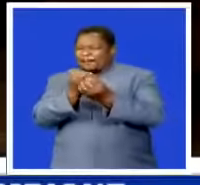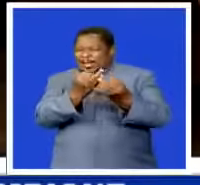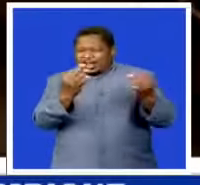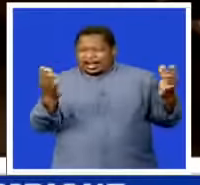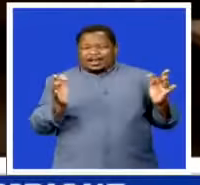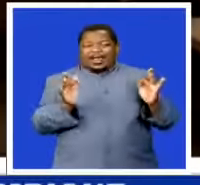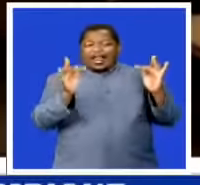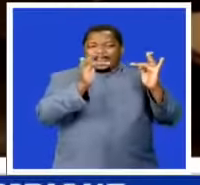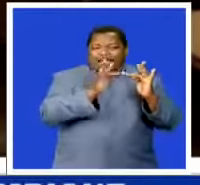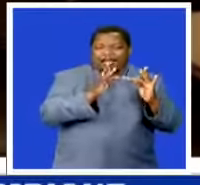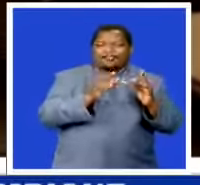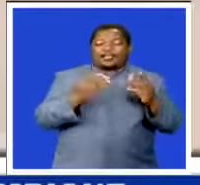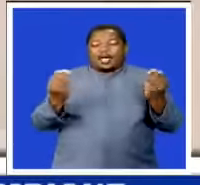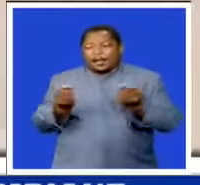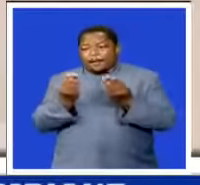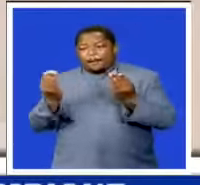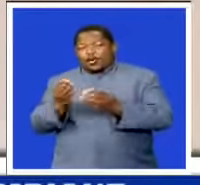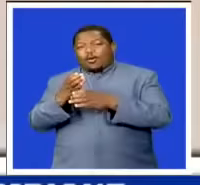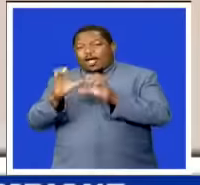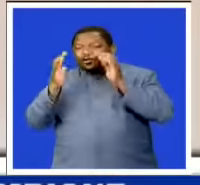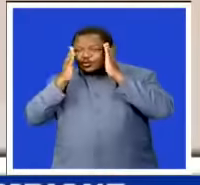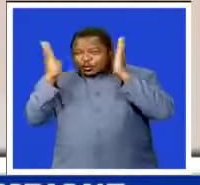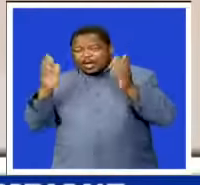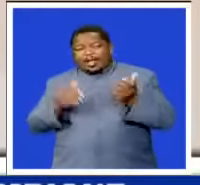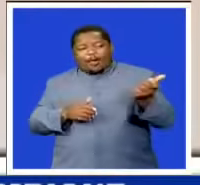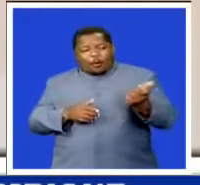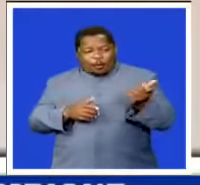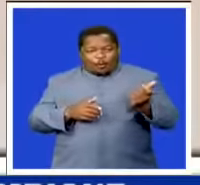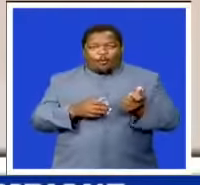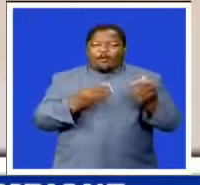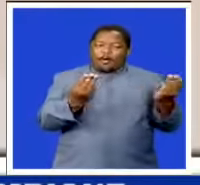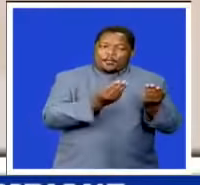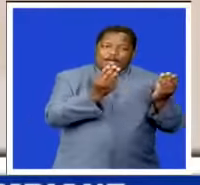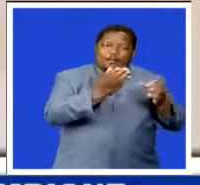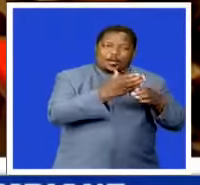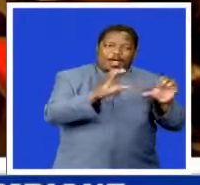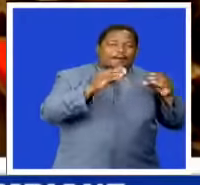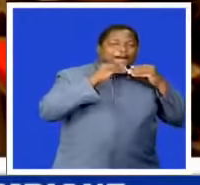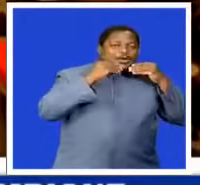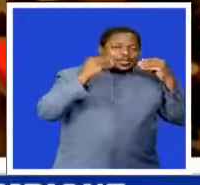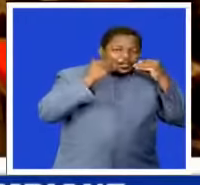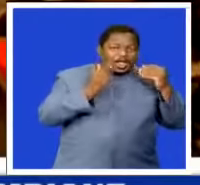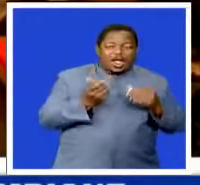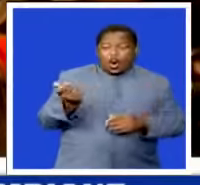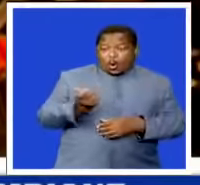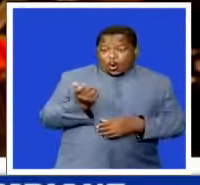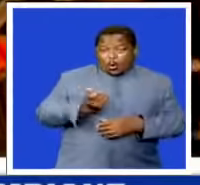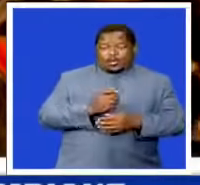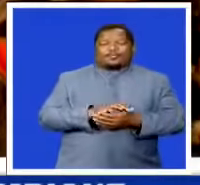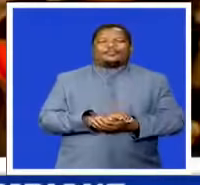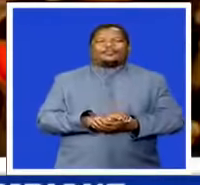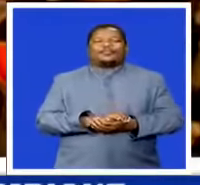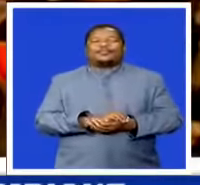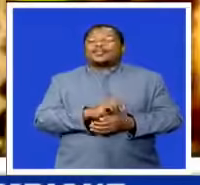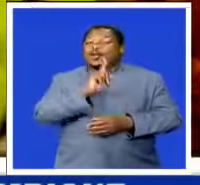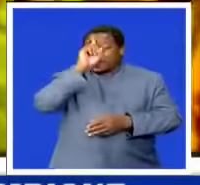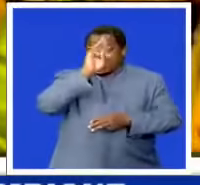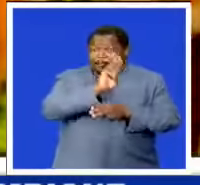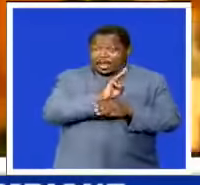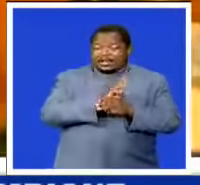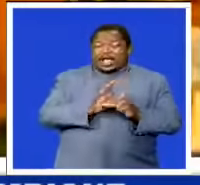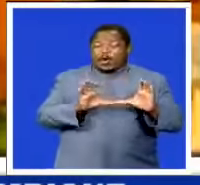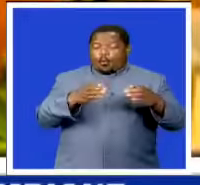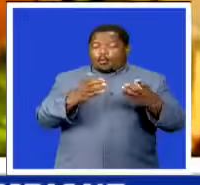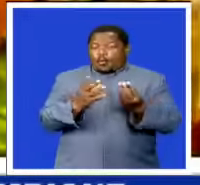yesivenisa lamave lamabili. Ebandleni lelisingethe indlovu yemhlaba kunebantu abenkosi umfana nenkosi ihlangabeza nemfana nenkosi